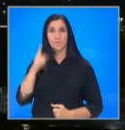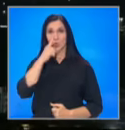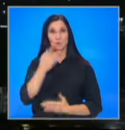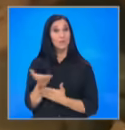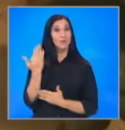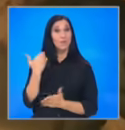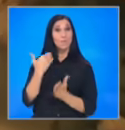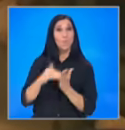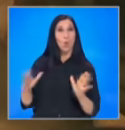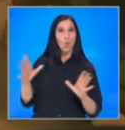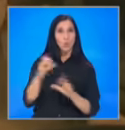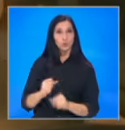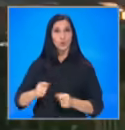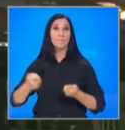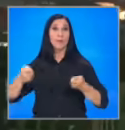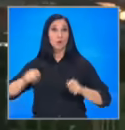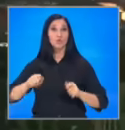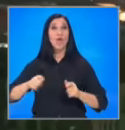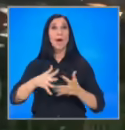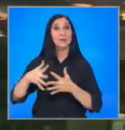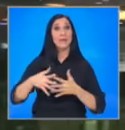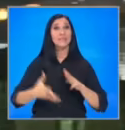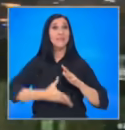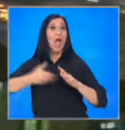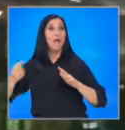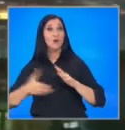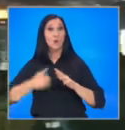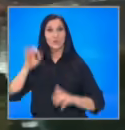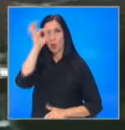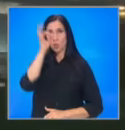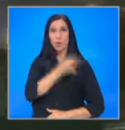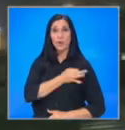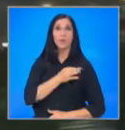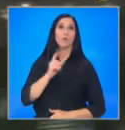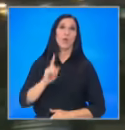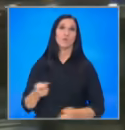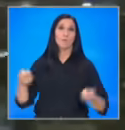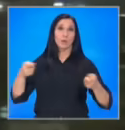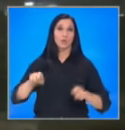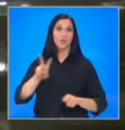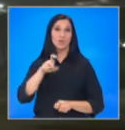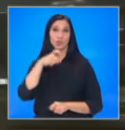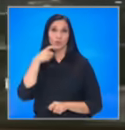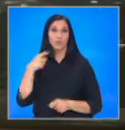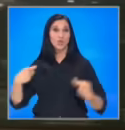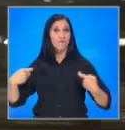Минути преди полунощ приключи американската евакуация от Кабул, което сложи край на 20-годишната война в